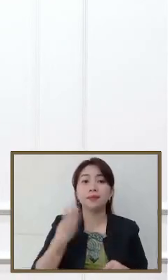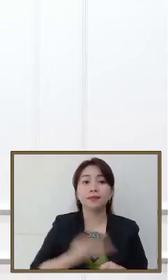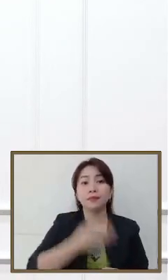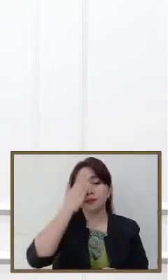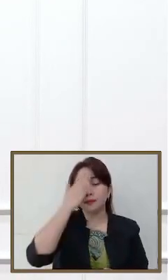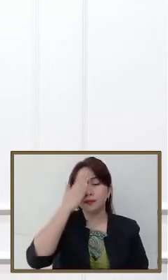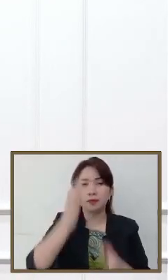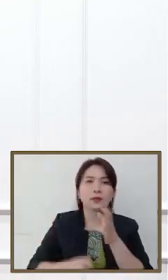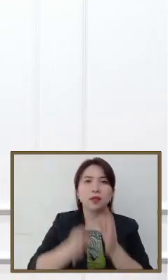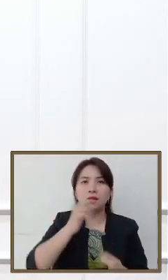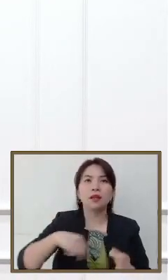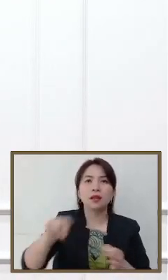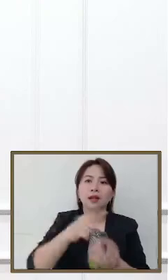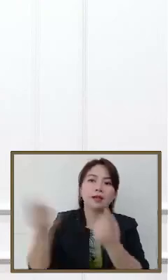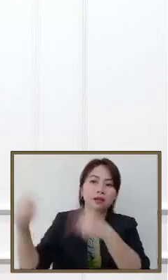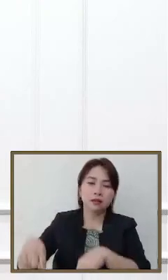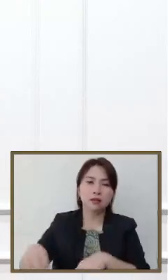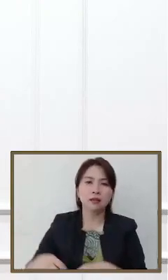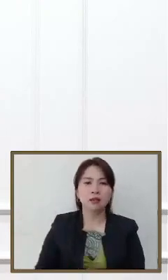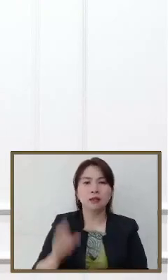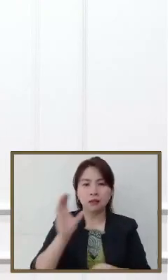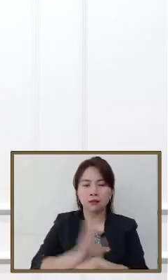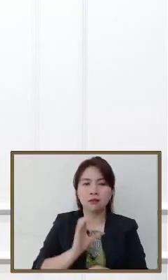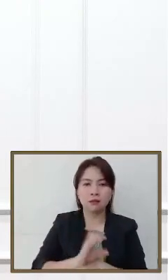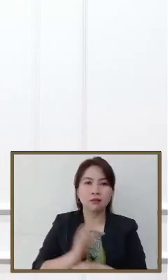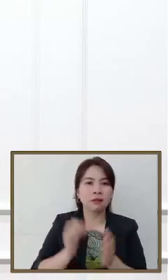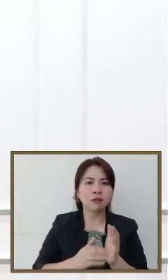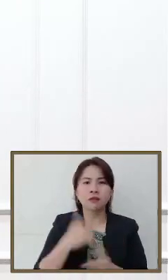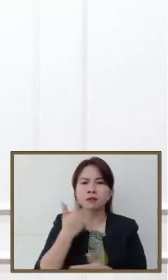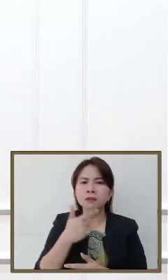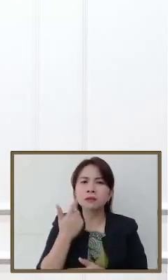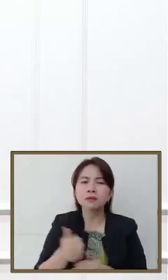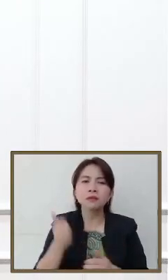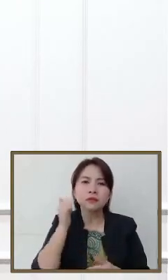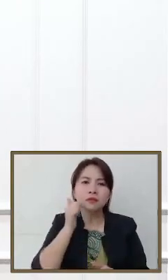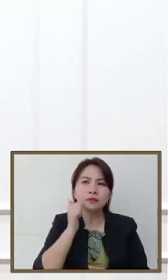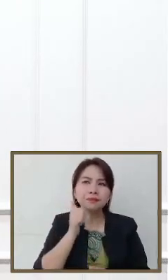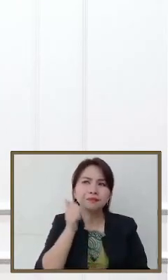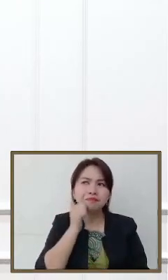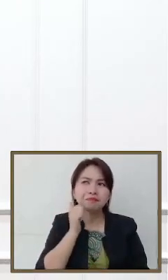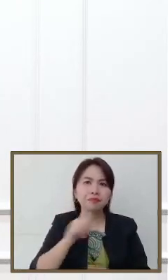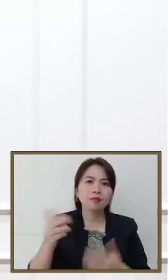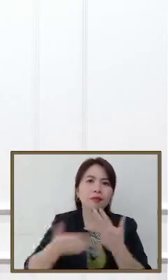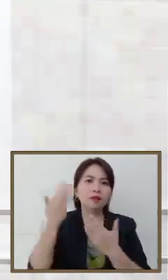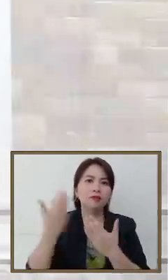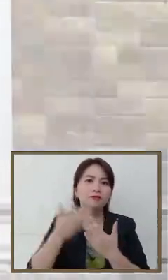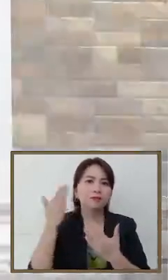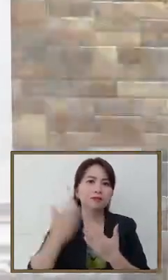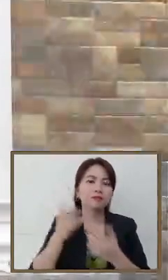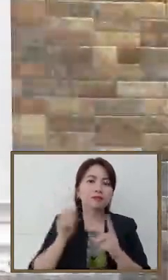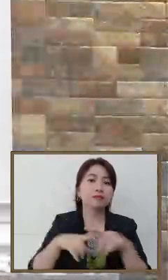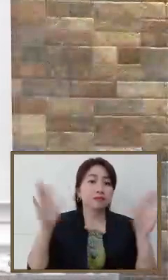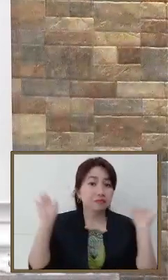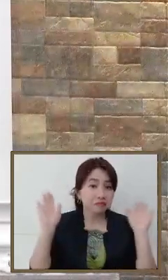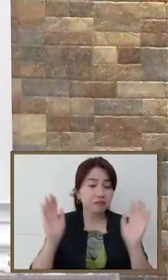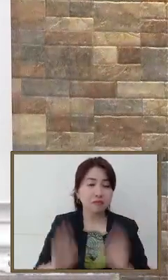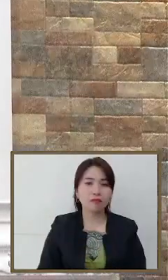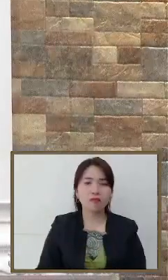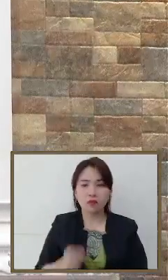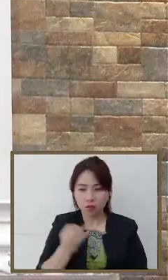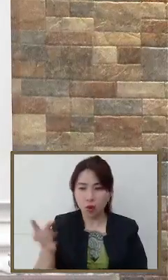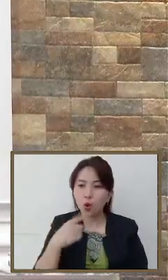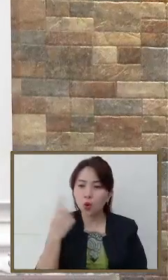baka may iba na tayong mindset kaya mapansin natin kung sino pang mas mabilis mag given sa kasalanan Nakakalungkot yung meron pang ginagawa sa